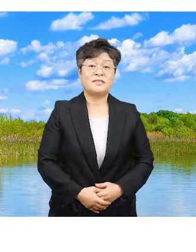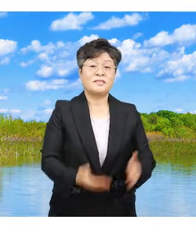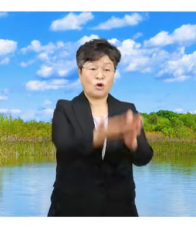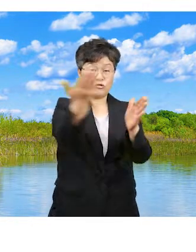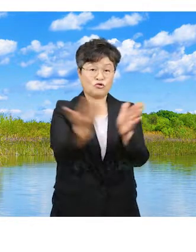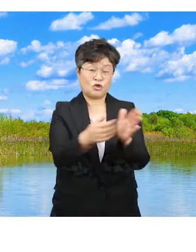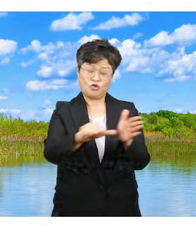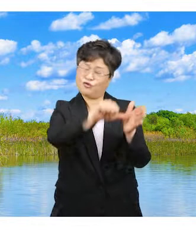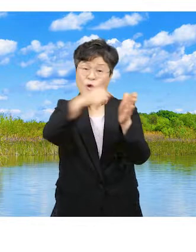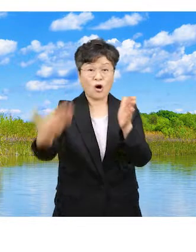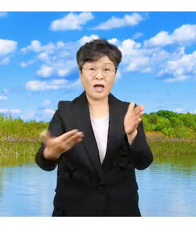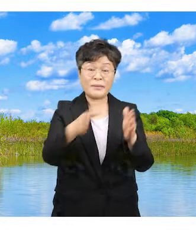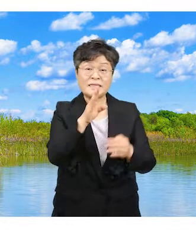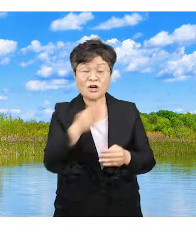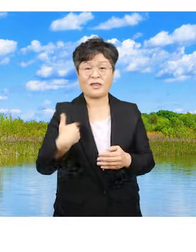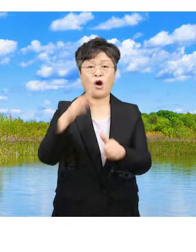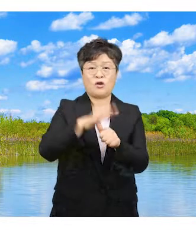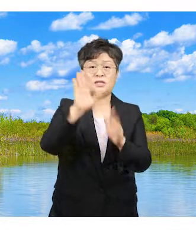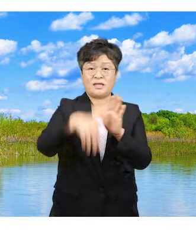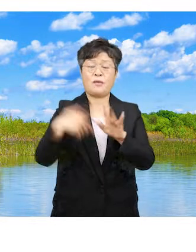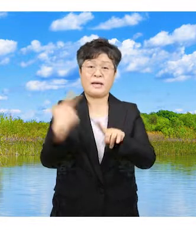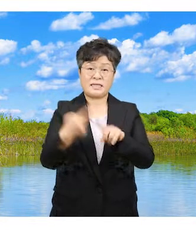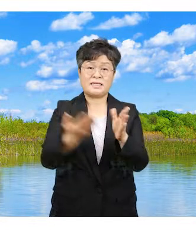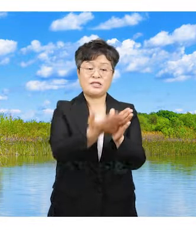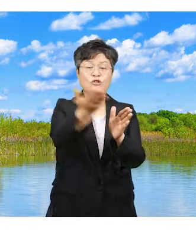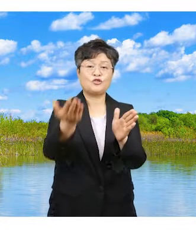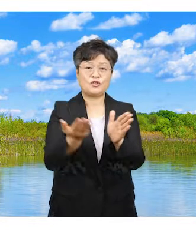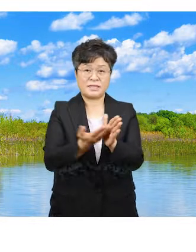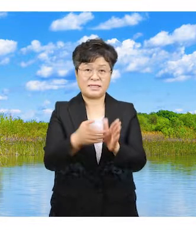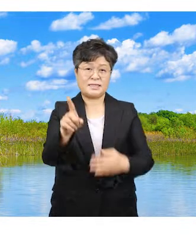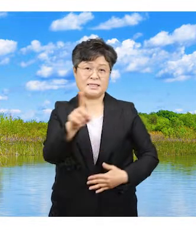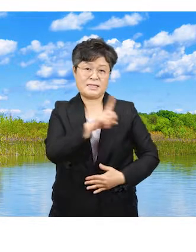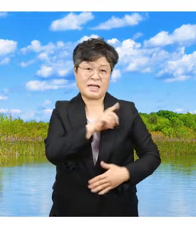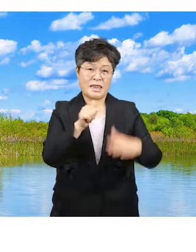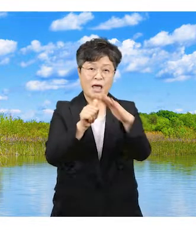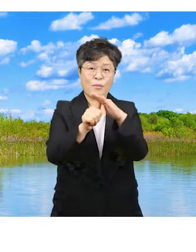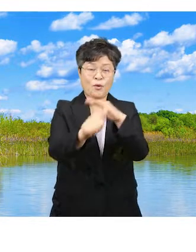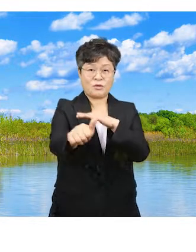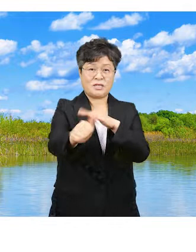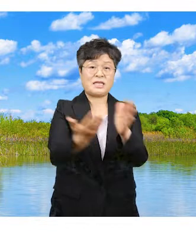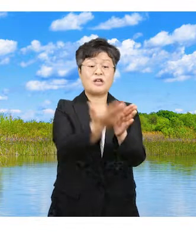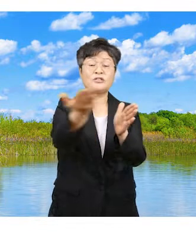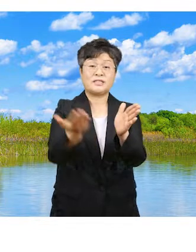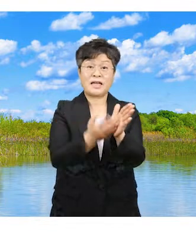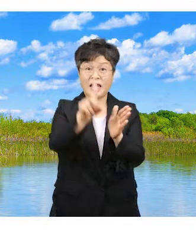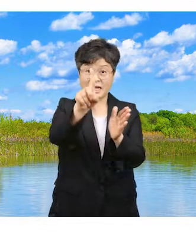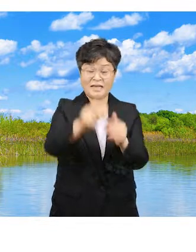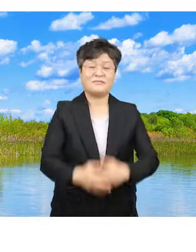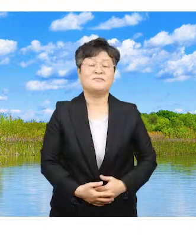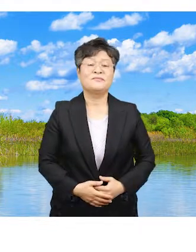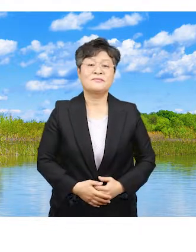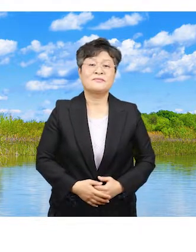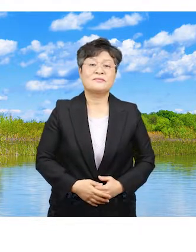너무 유명하죠? 저희 어려서도 원천 저수지가 수원에서 가장 대표적인 저수지였었답니다. 예전에